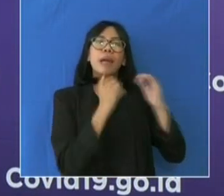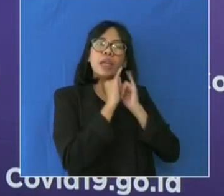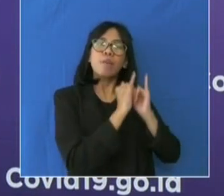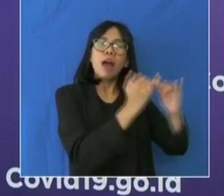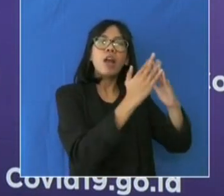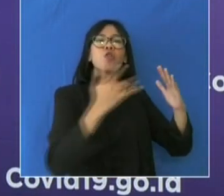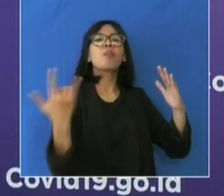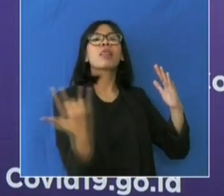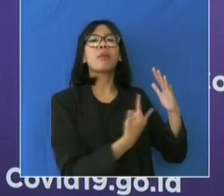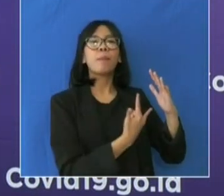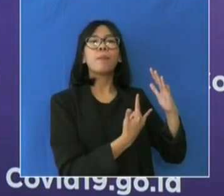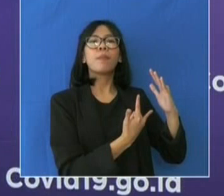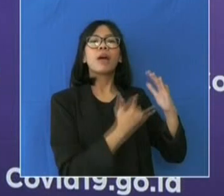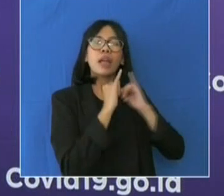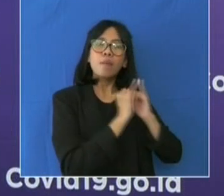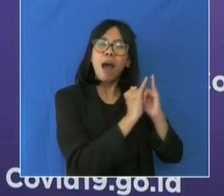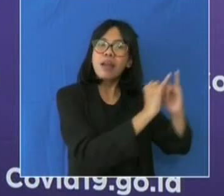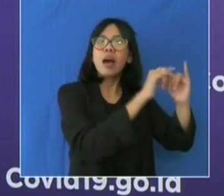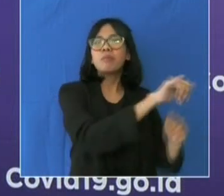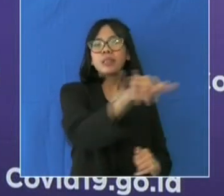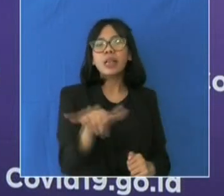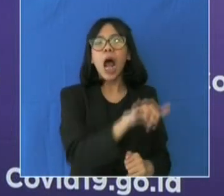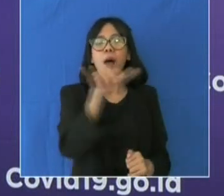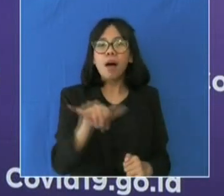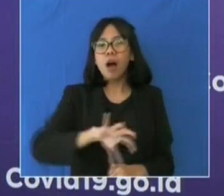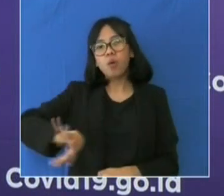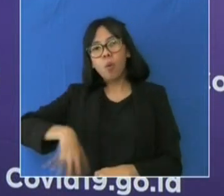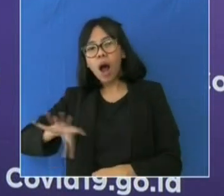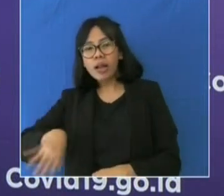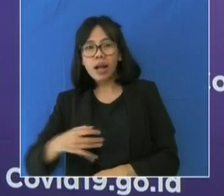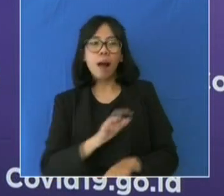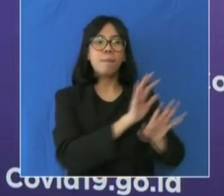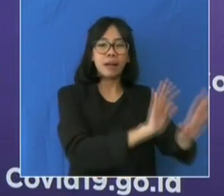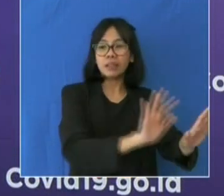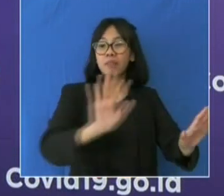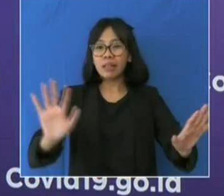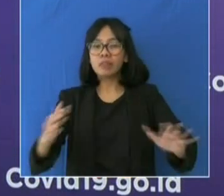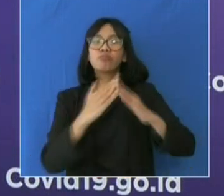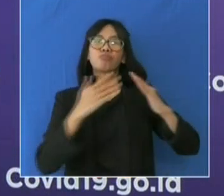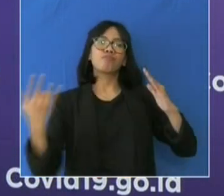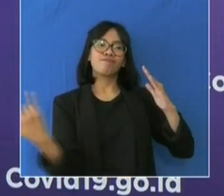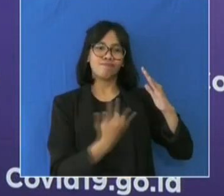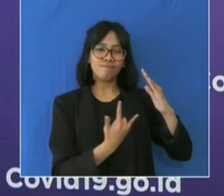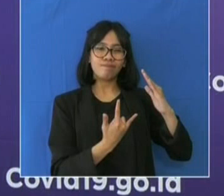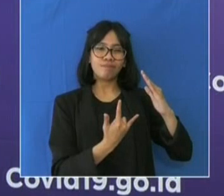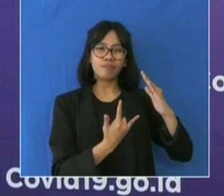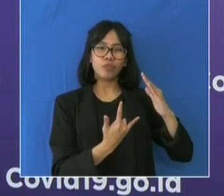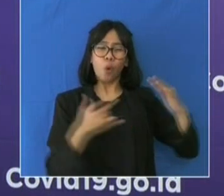rumah Hai dan melakukan ibadah bersama bersama keluarganya masing-masing khususnya